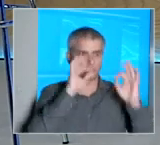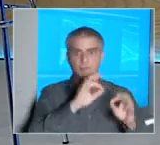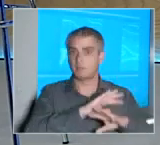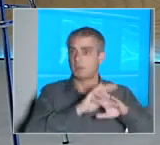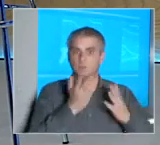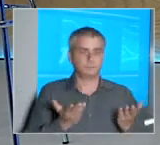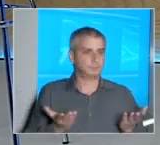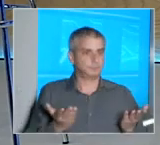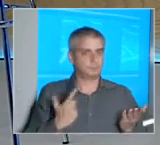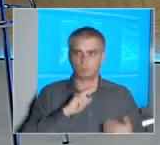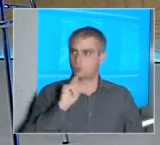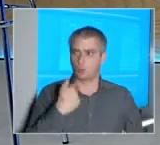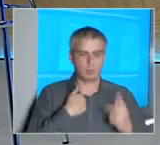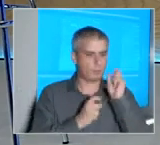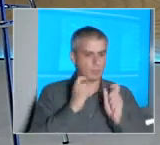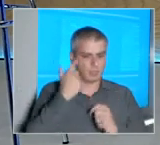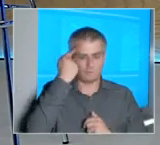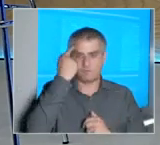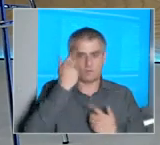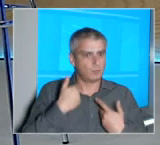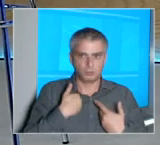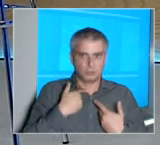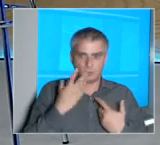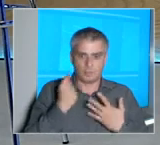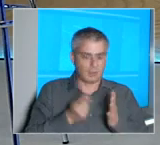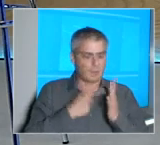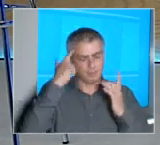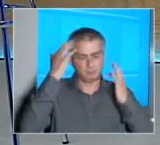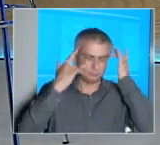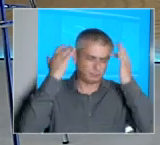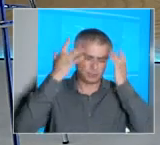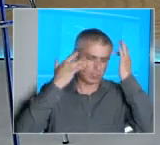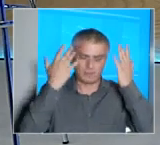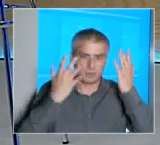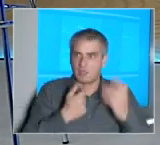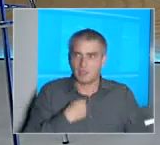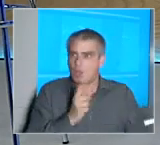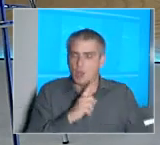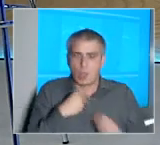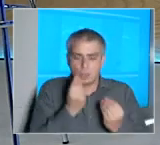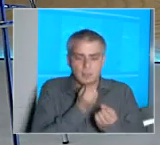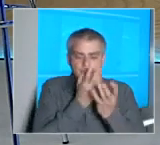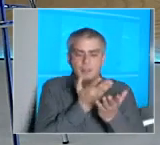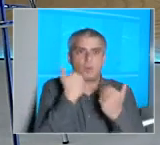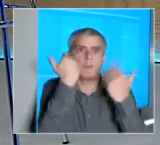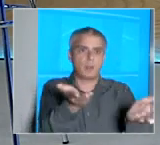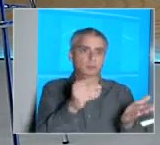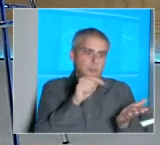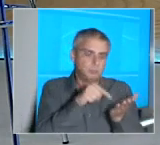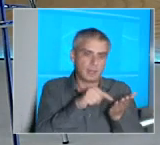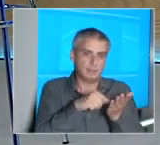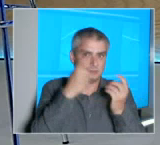כל... הרי לכולנו בני אדם, והמוח שלנו לא אחת שטוף במחשבות זוועתיות, לא נותנים לזה ביטוי בחוץ. בשביל